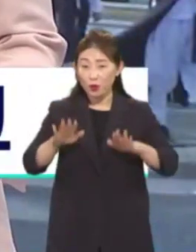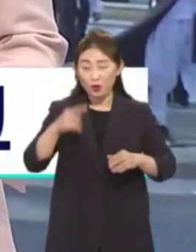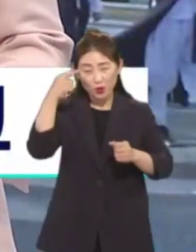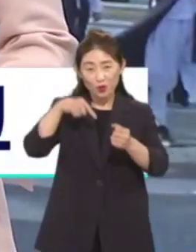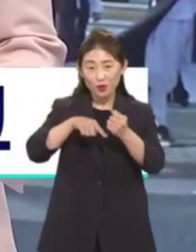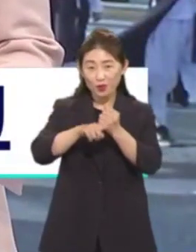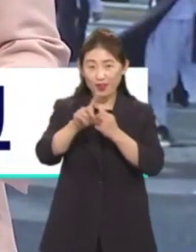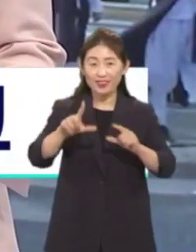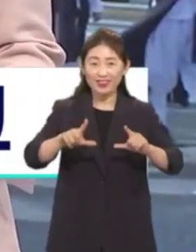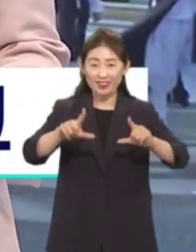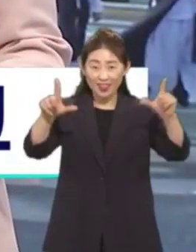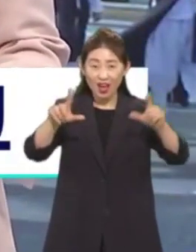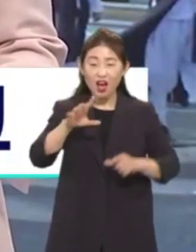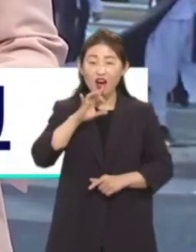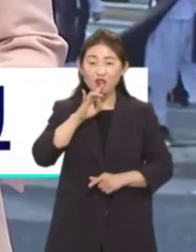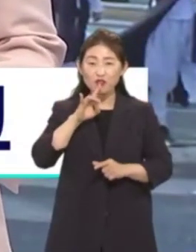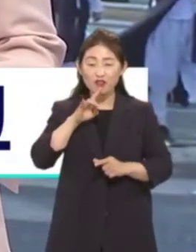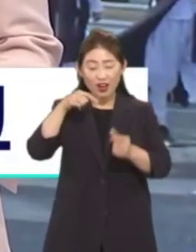오늘은 과학의 날인데요.